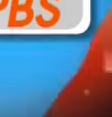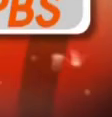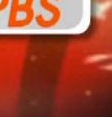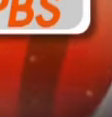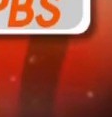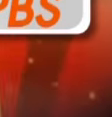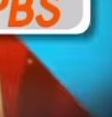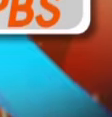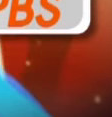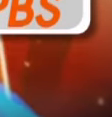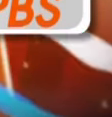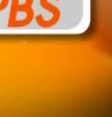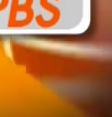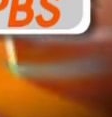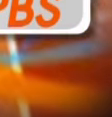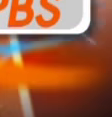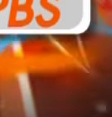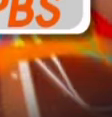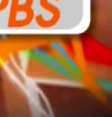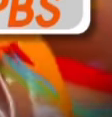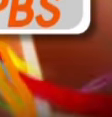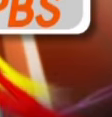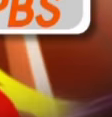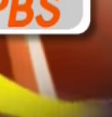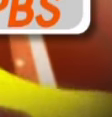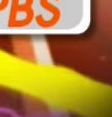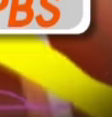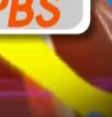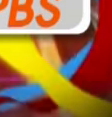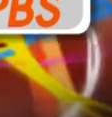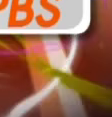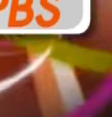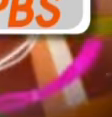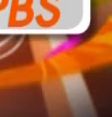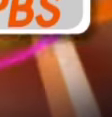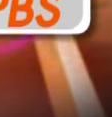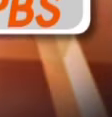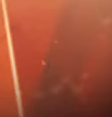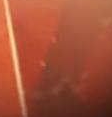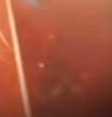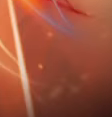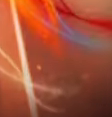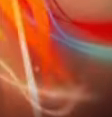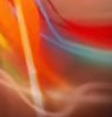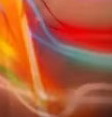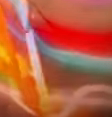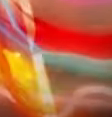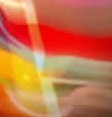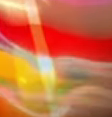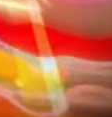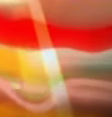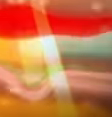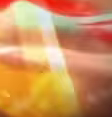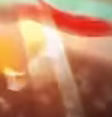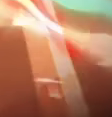ท่านผู้ชมก็สามารถเป็นส่วนหนึ่งในการกำหนดทิศทางของสื่อสาธารณะแห่งนี้ได้เช่นเดียวกันศูนย์เพื่อนไ